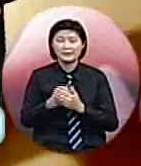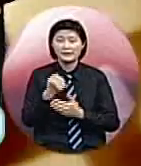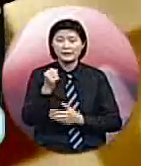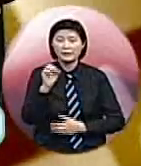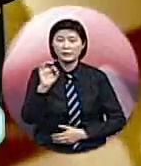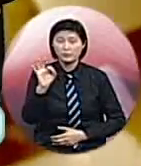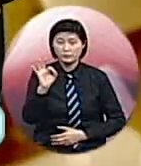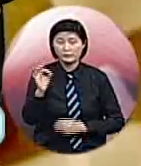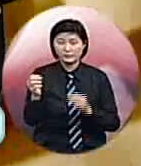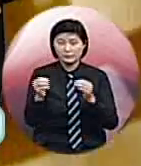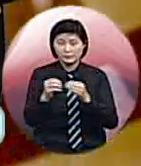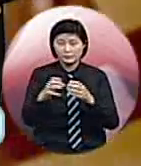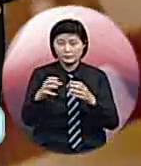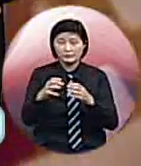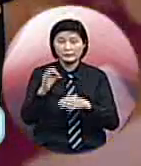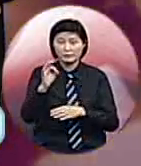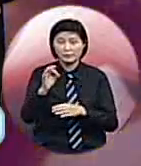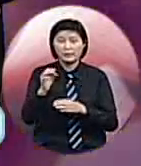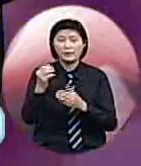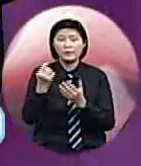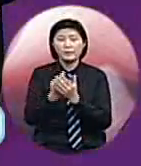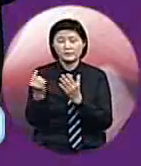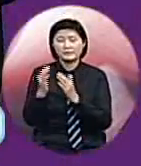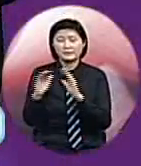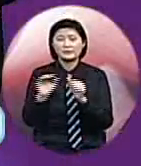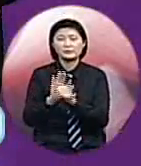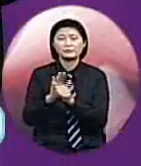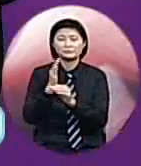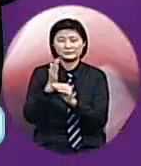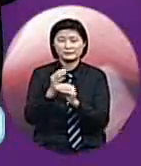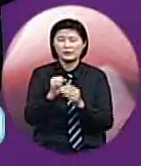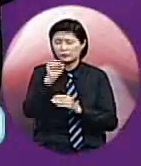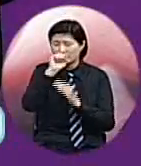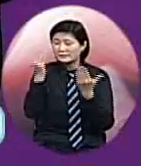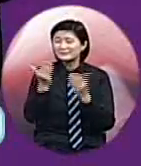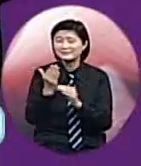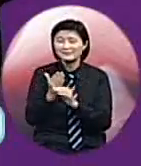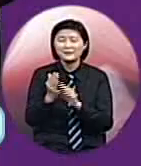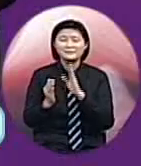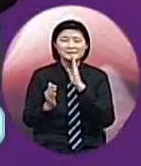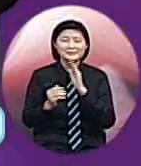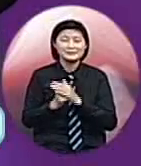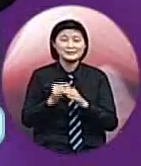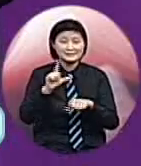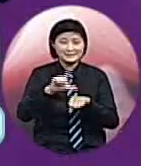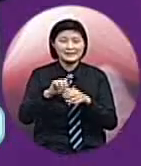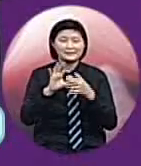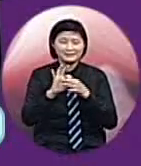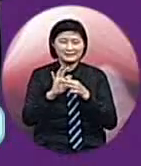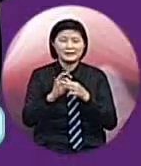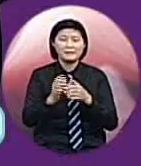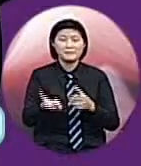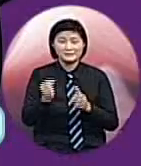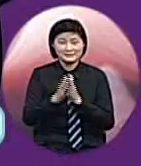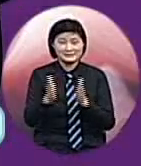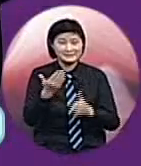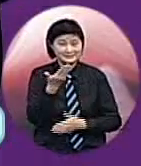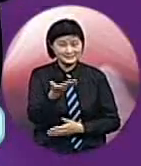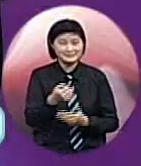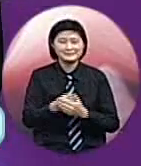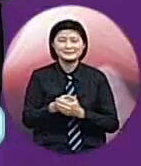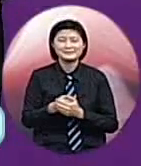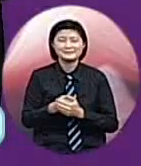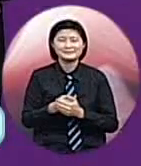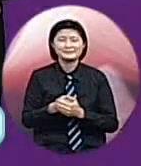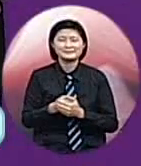ARS 요금 얻어진 수익금은 불이웃돋기를 하고 있습니다. 예, 아우 예. 좋은 일 하시네요. 예. 네, 저희가 시간 관계상 음악 바로 드릴게요.